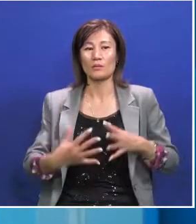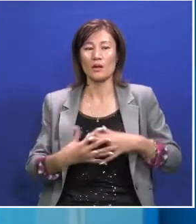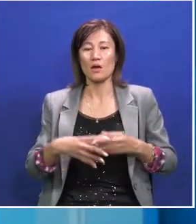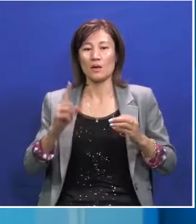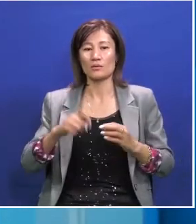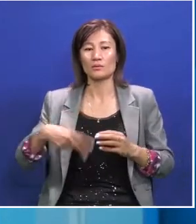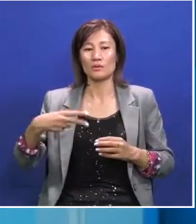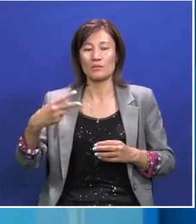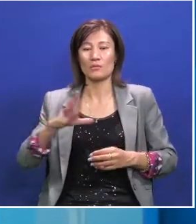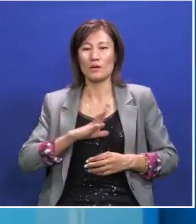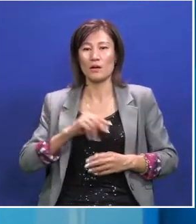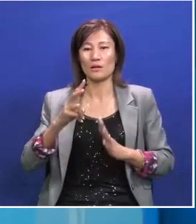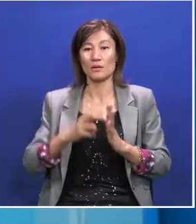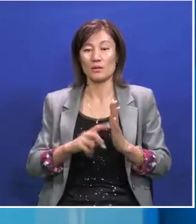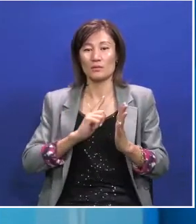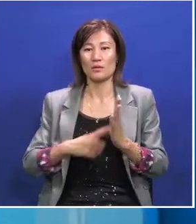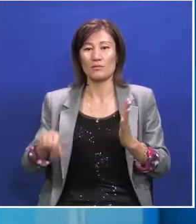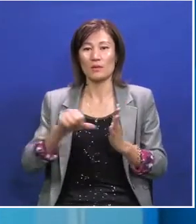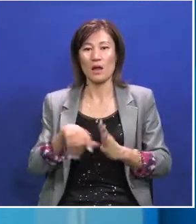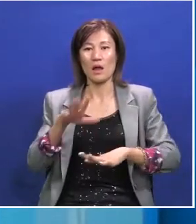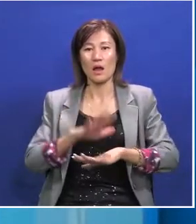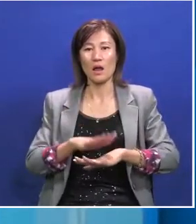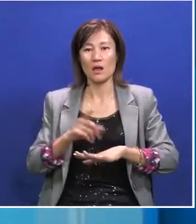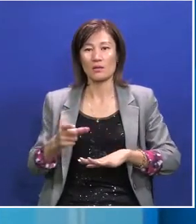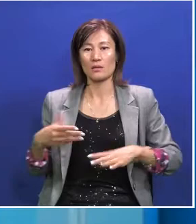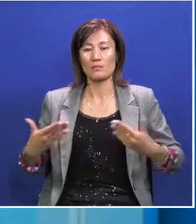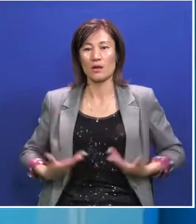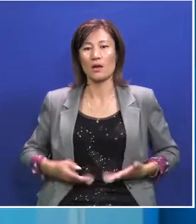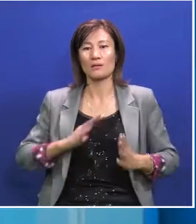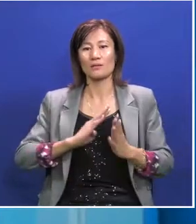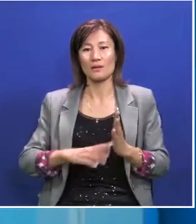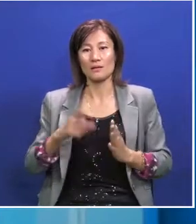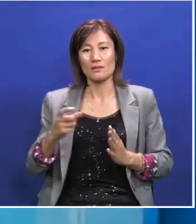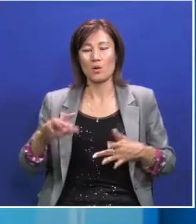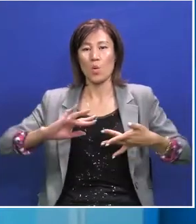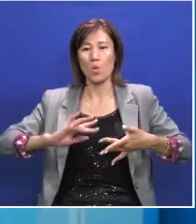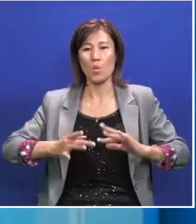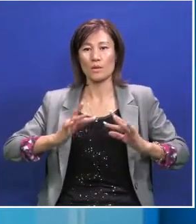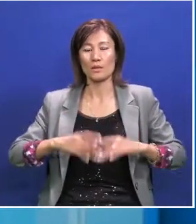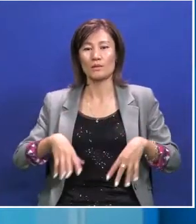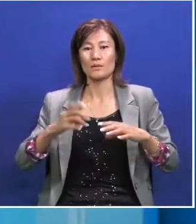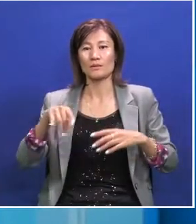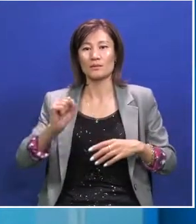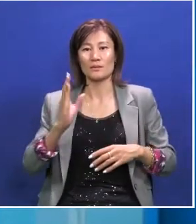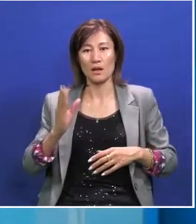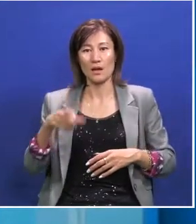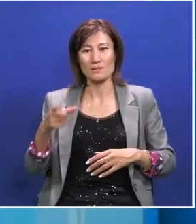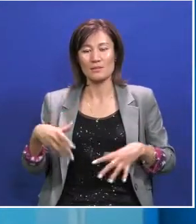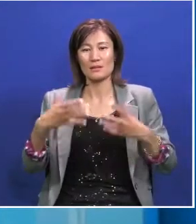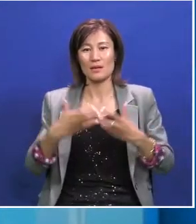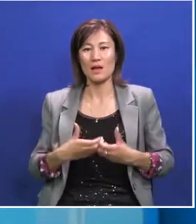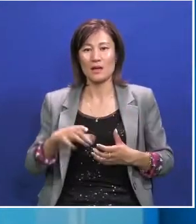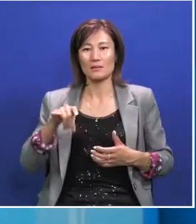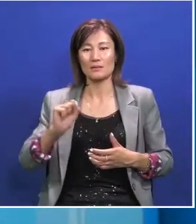ауданында 122 276 халық тұратын болса, 40 мыңнан астам азамат онлайн түрде санаққа тіркелген.